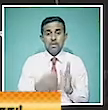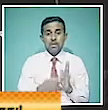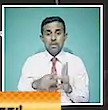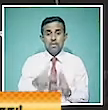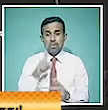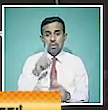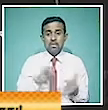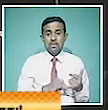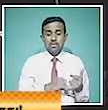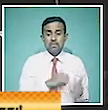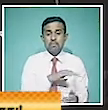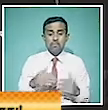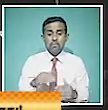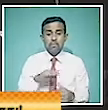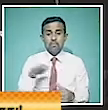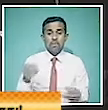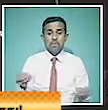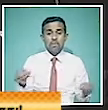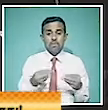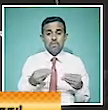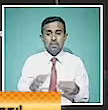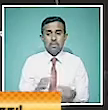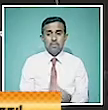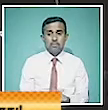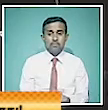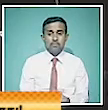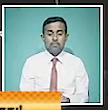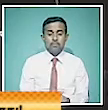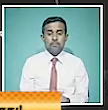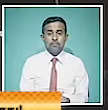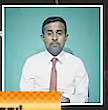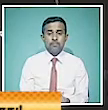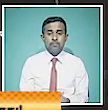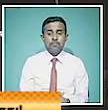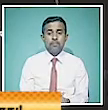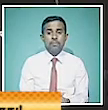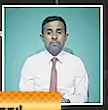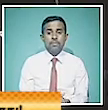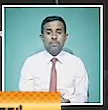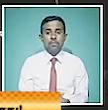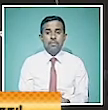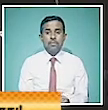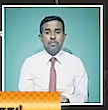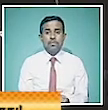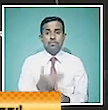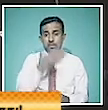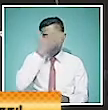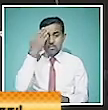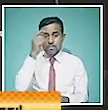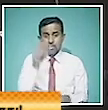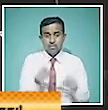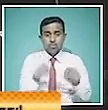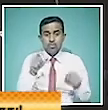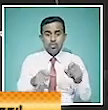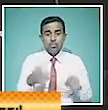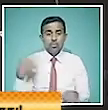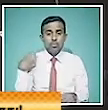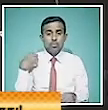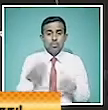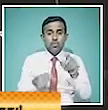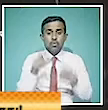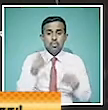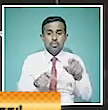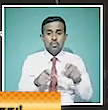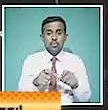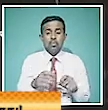டிவிஷன் கொடுக்கப்பட்டிருக்கிறது. இப்பொழுது எல்லை பிரச்சனையும் தமிழர்களுக்கும் முஸ்லிம்களுக்கும் எல்லை பிரச்சனை இருப்பதாகவும் இதனை தீர்ப்பதற்கு